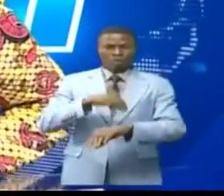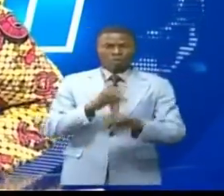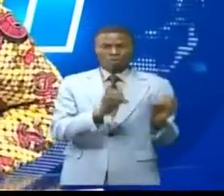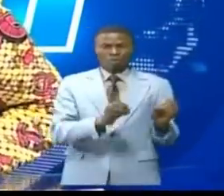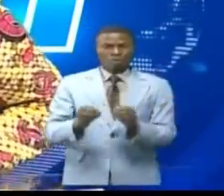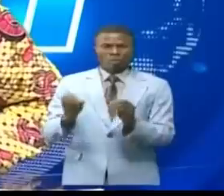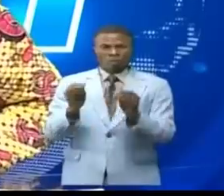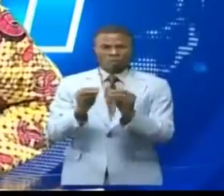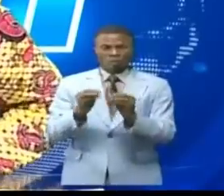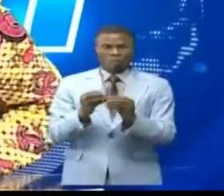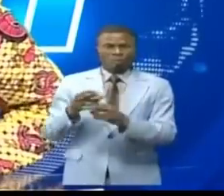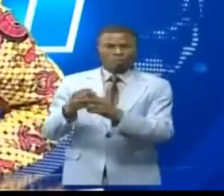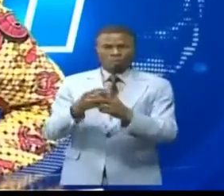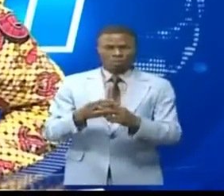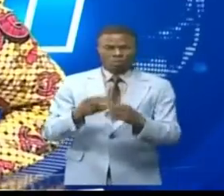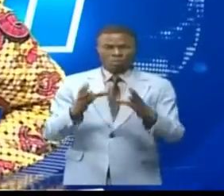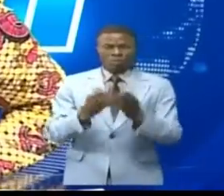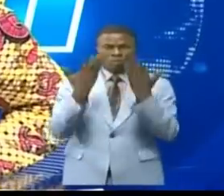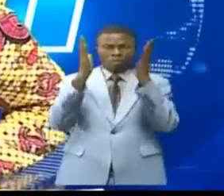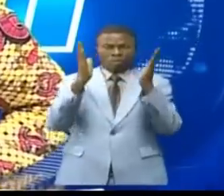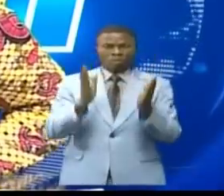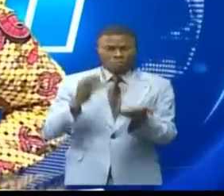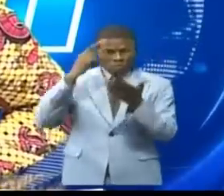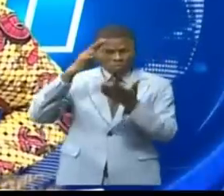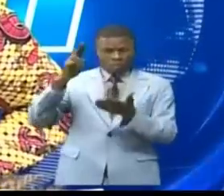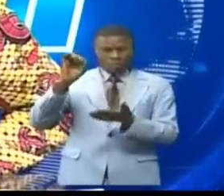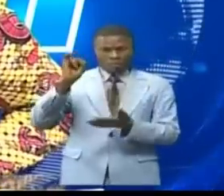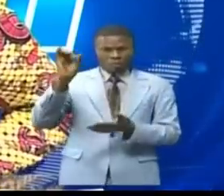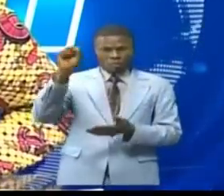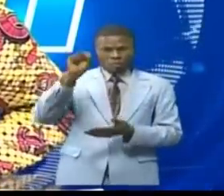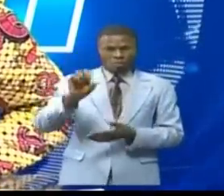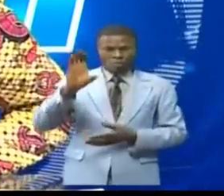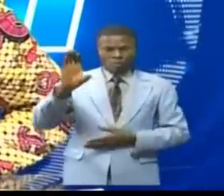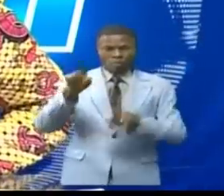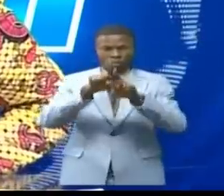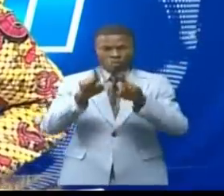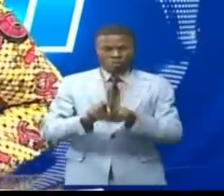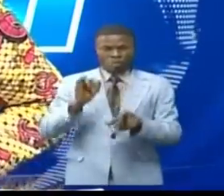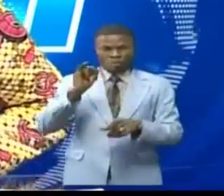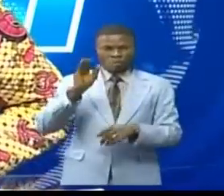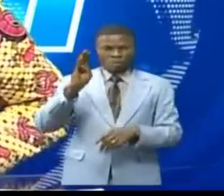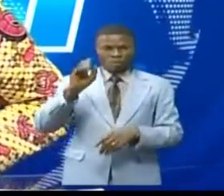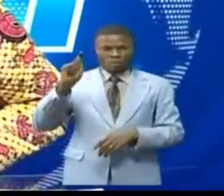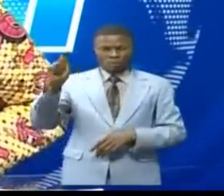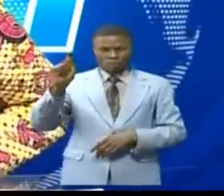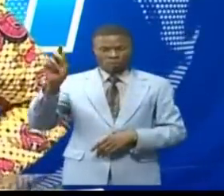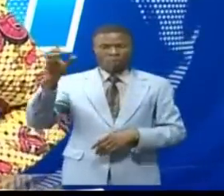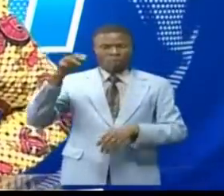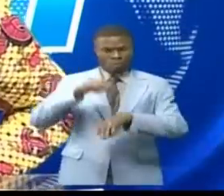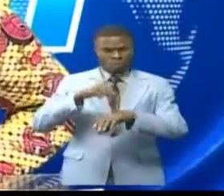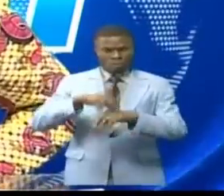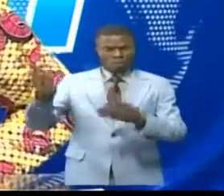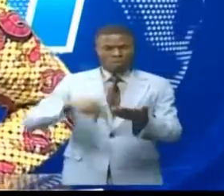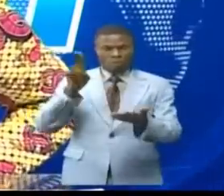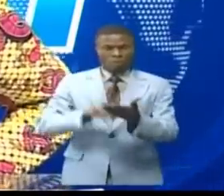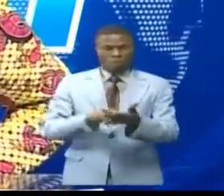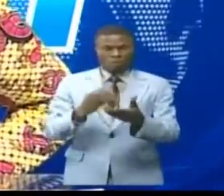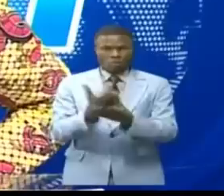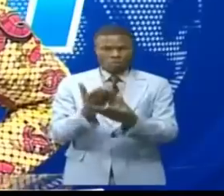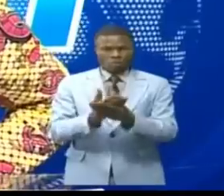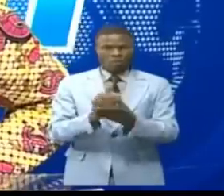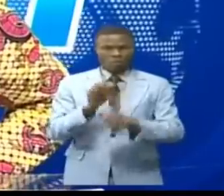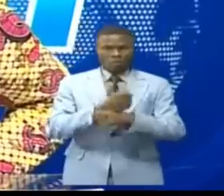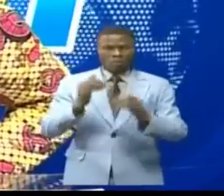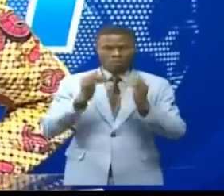une réunion de sécurité avec les étudiants de l'USC et IBTP Matadi qui ont enfin signé un protocole d'accord pour l'instauration